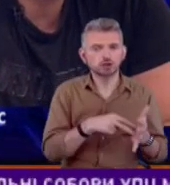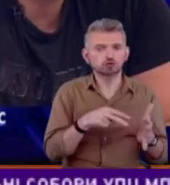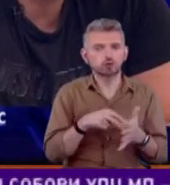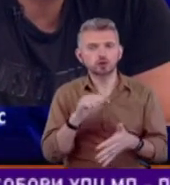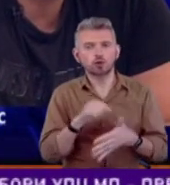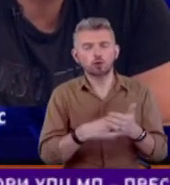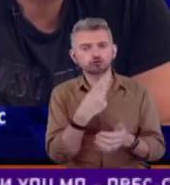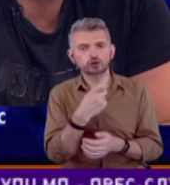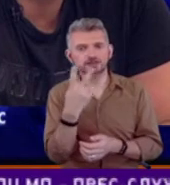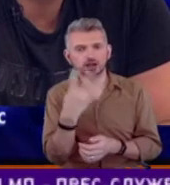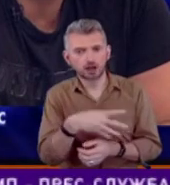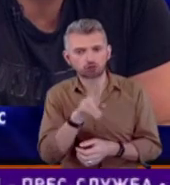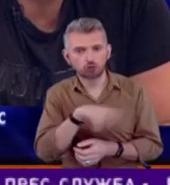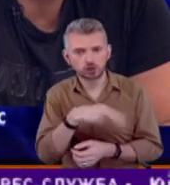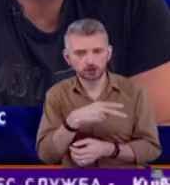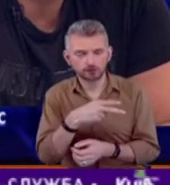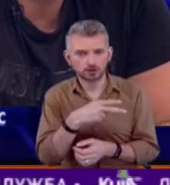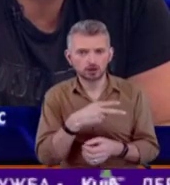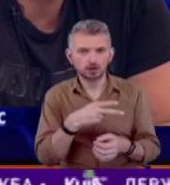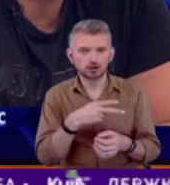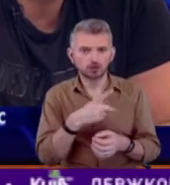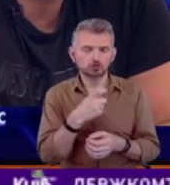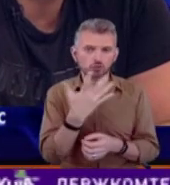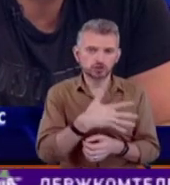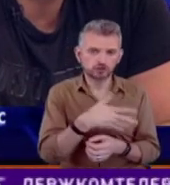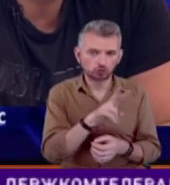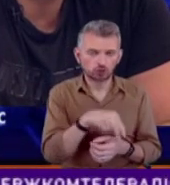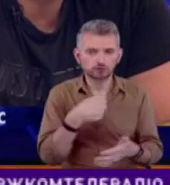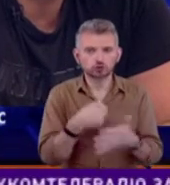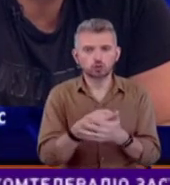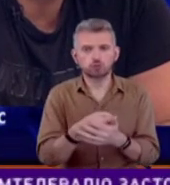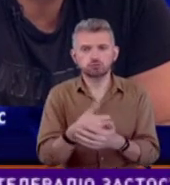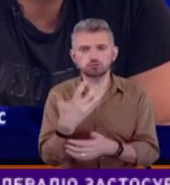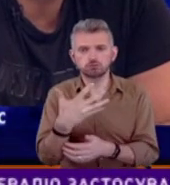от 140, например, долларов, 150, до, например,